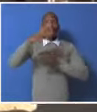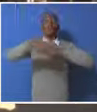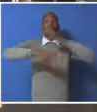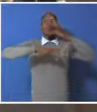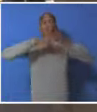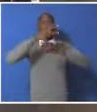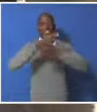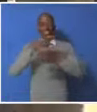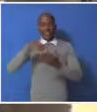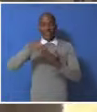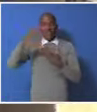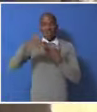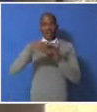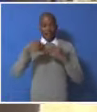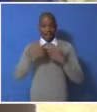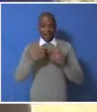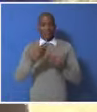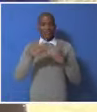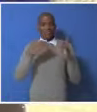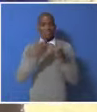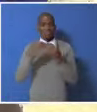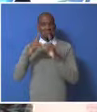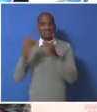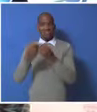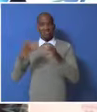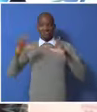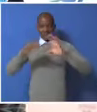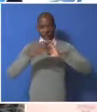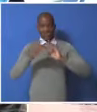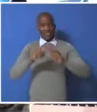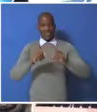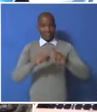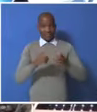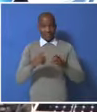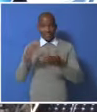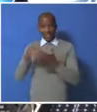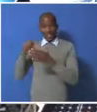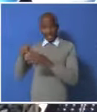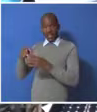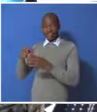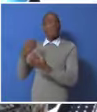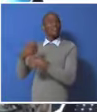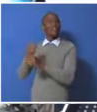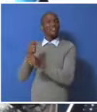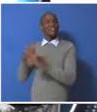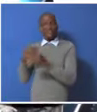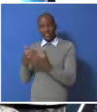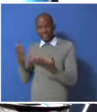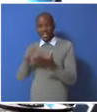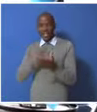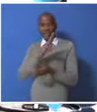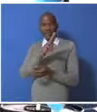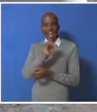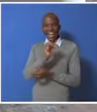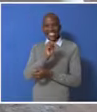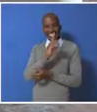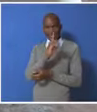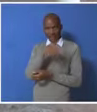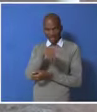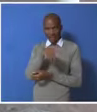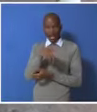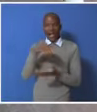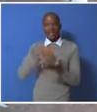bophara. Ke lenaneo le le tshwaraganetsweng ke maphata a harologaneng. Lengwe la one e le la kgotetso le la lekgotla la ditšhaba la